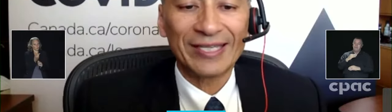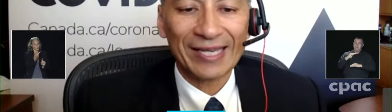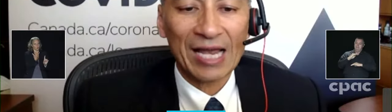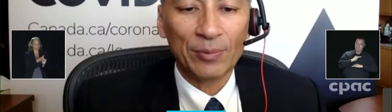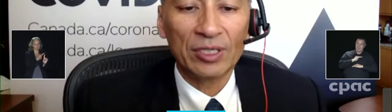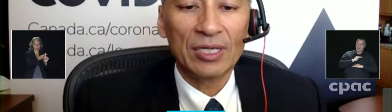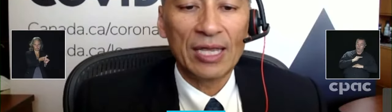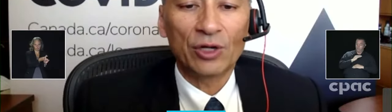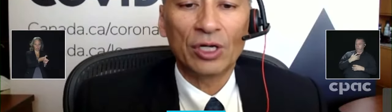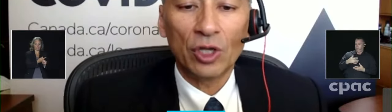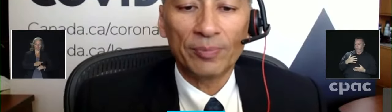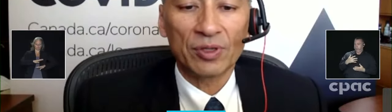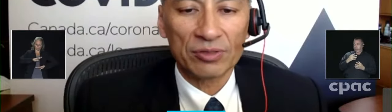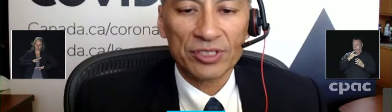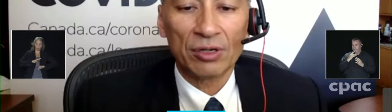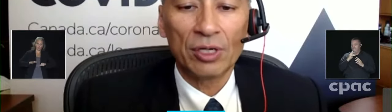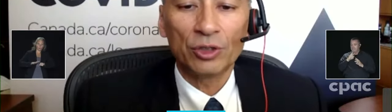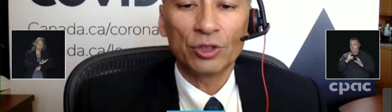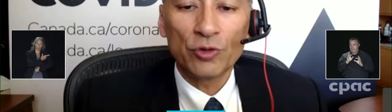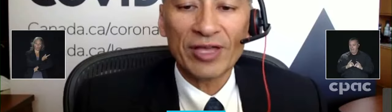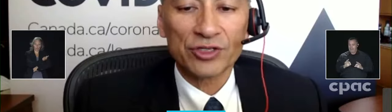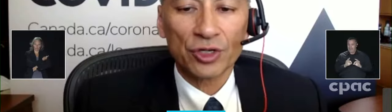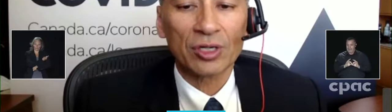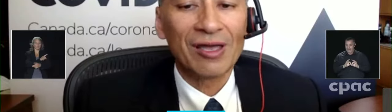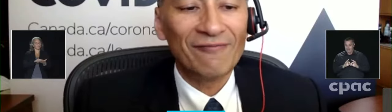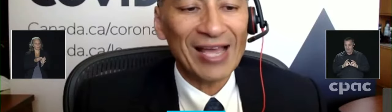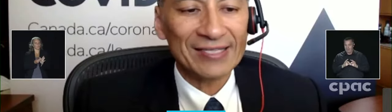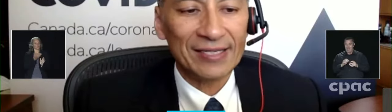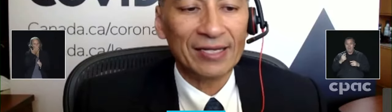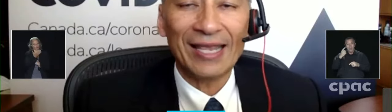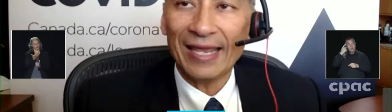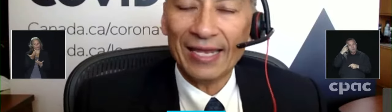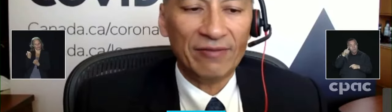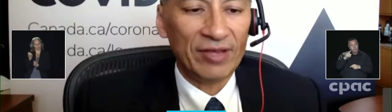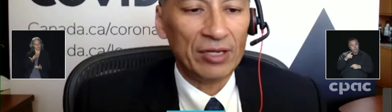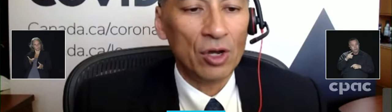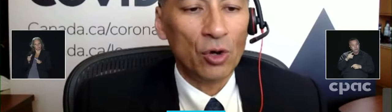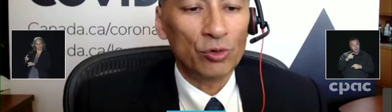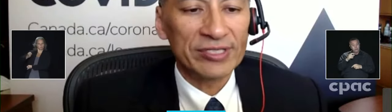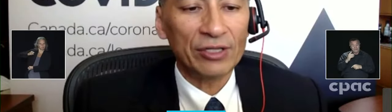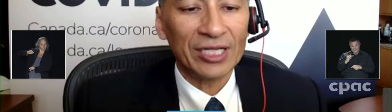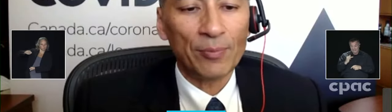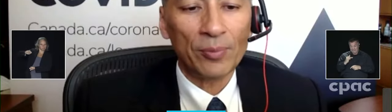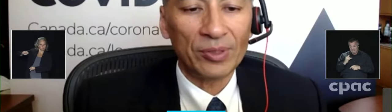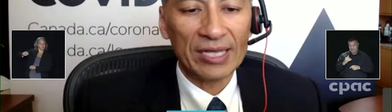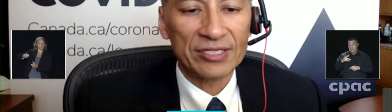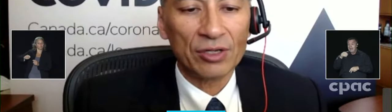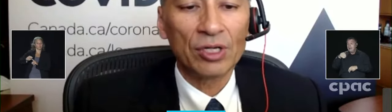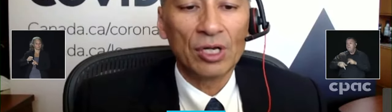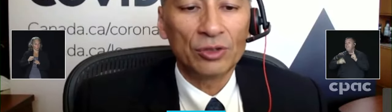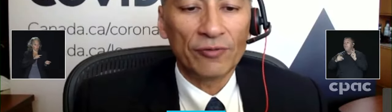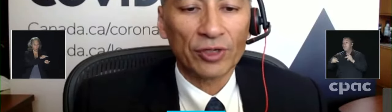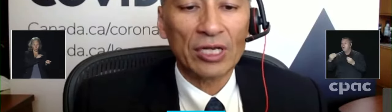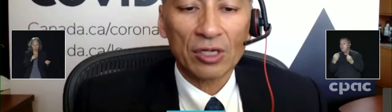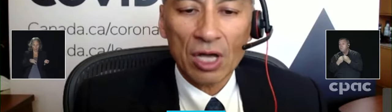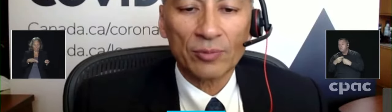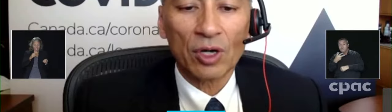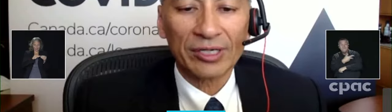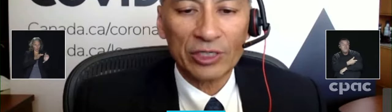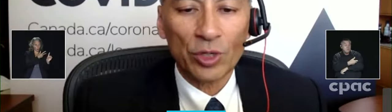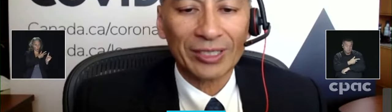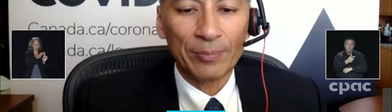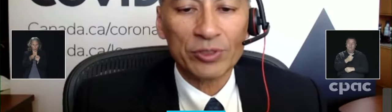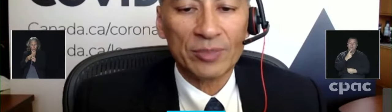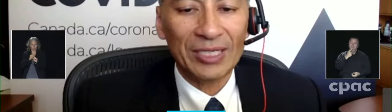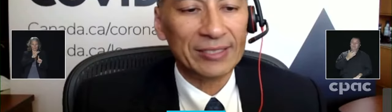protection considérable et que l'obtention d'une couverture vaccinale élevée au sein de la population devrait